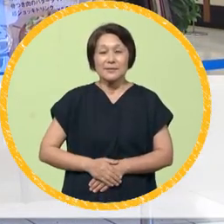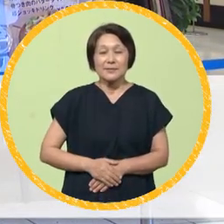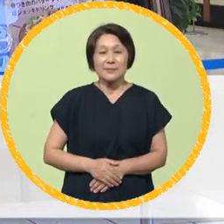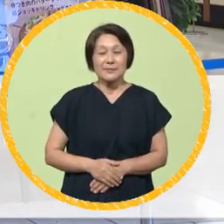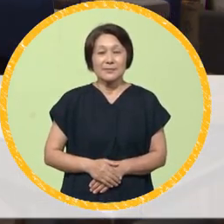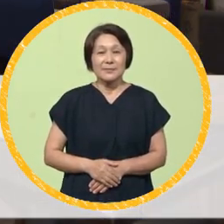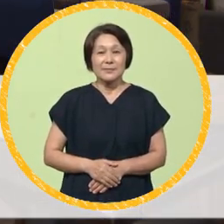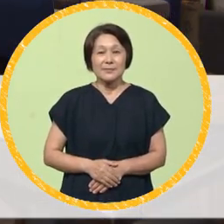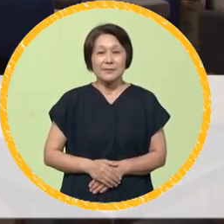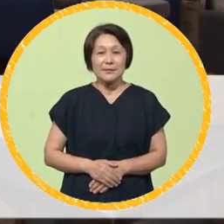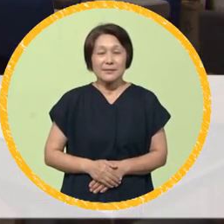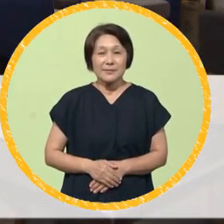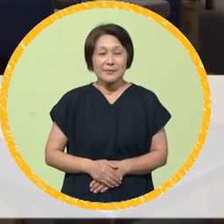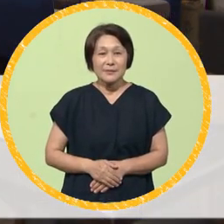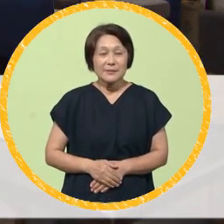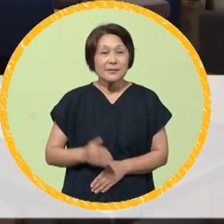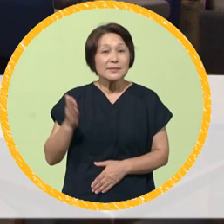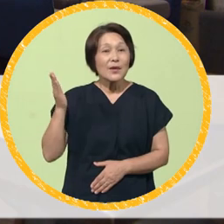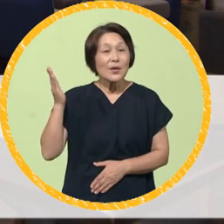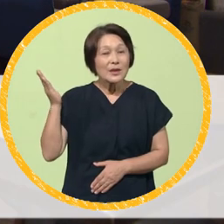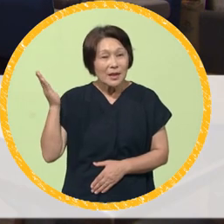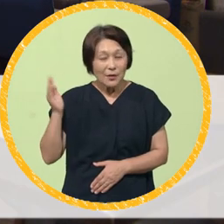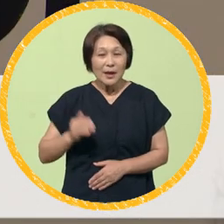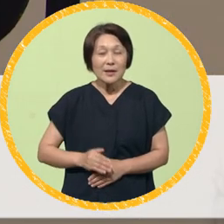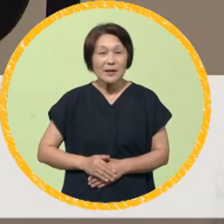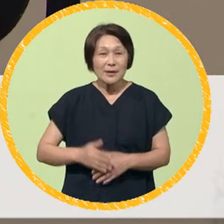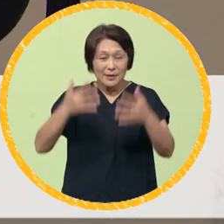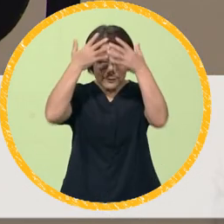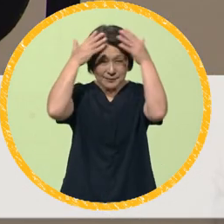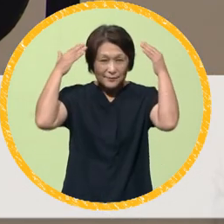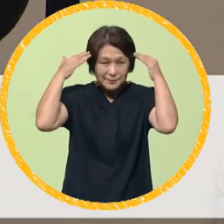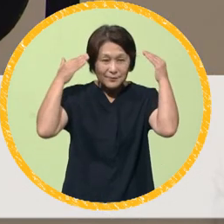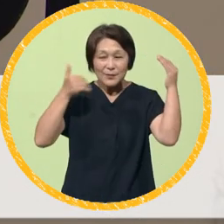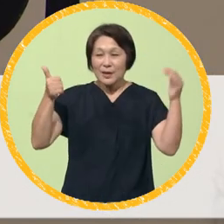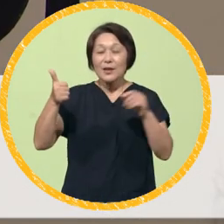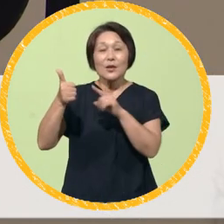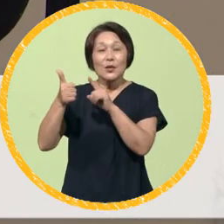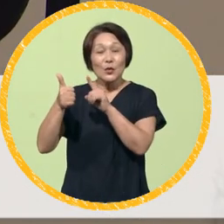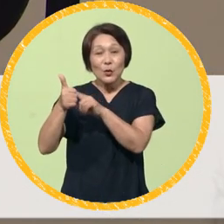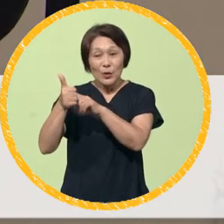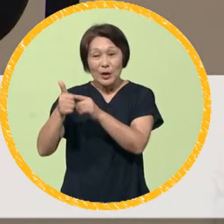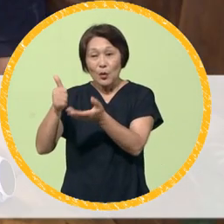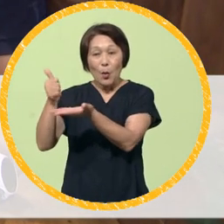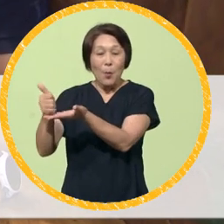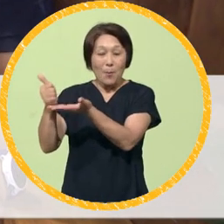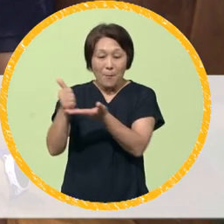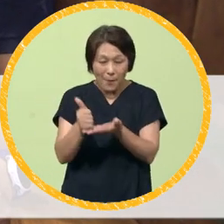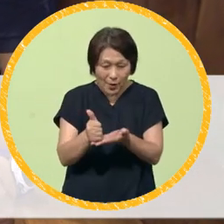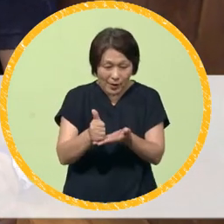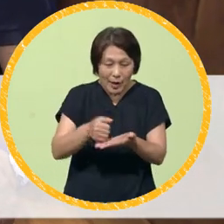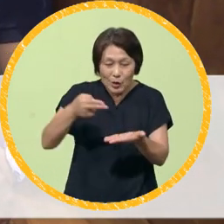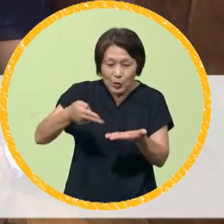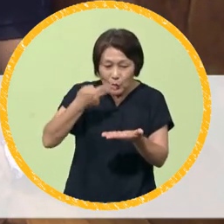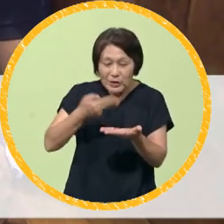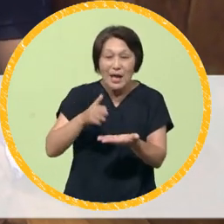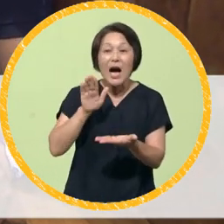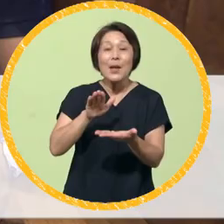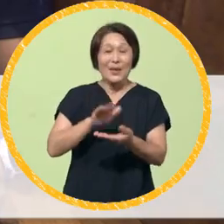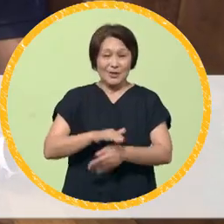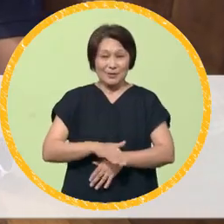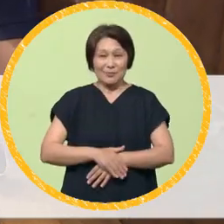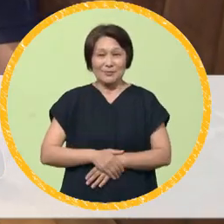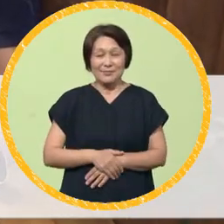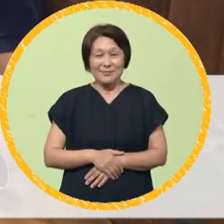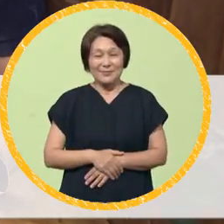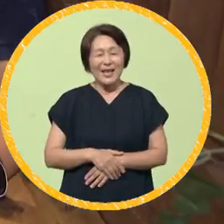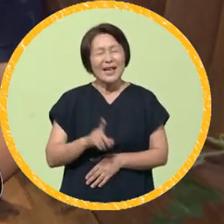&ダイニング。こちらのお店ではルフィとのコラボグルメ、 楽しみですね。ちょっとどん